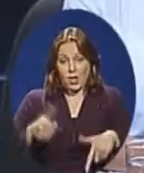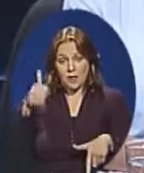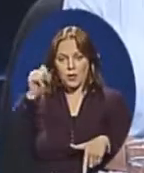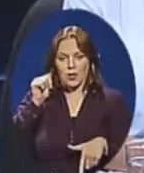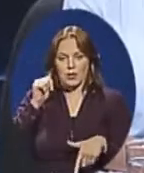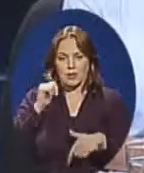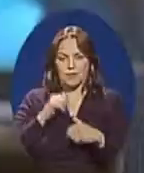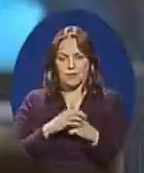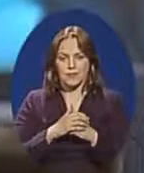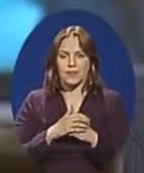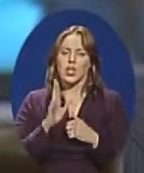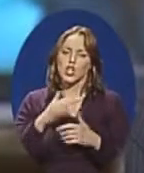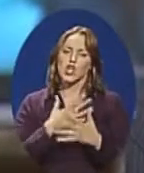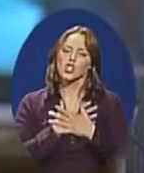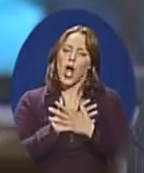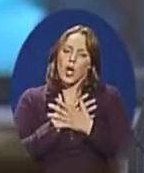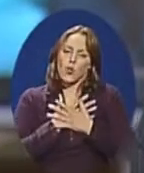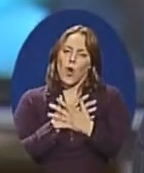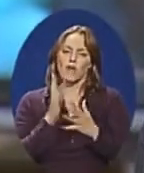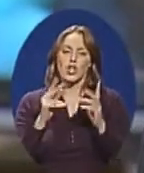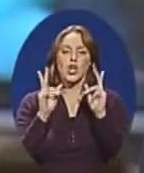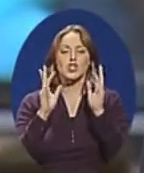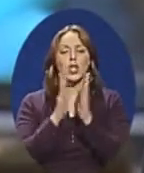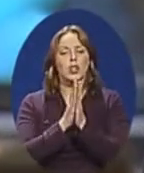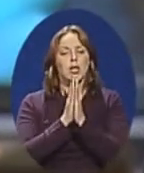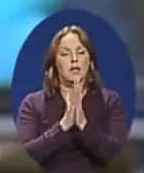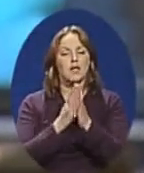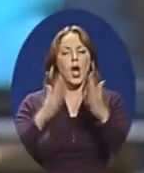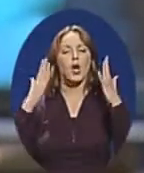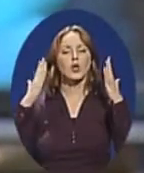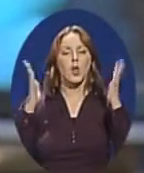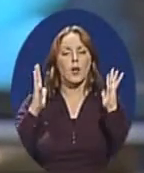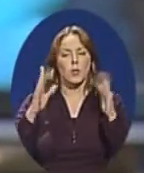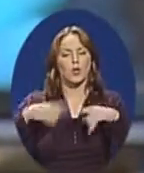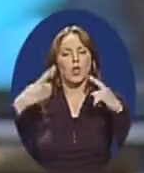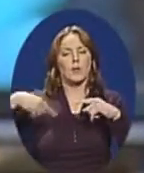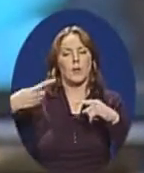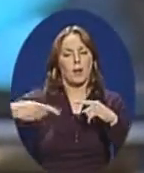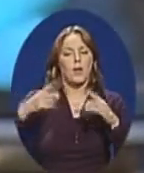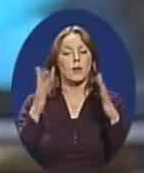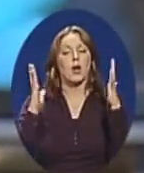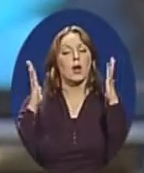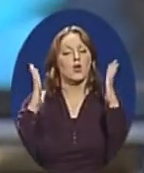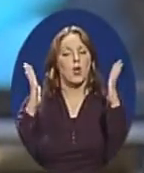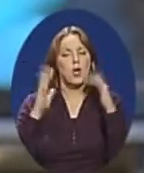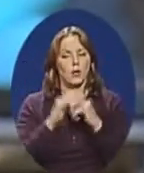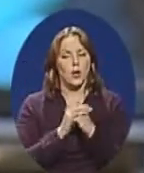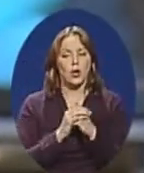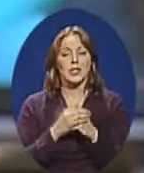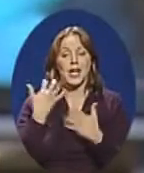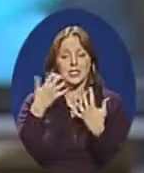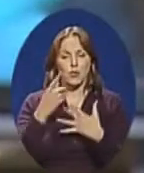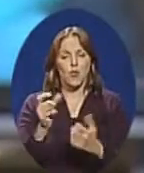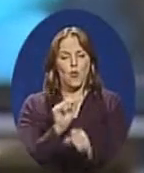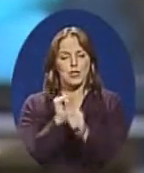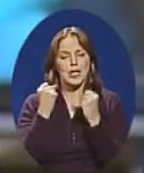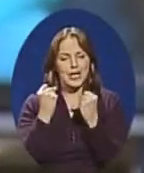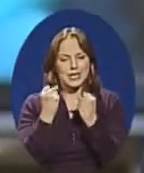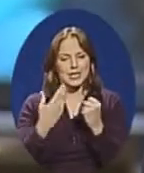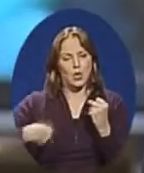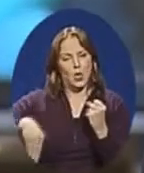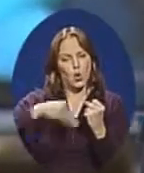קודם? יש געגוע ויש תקווה גדולה מאוד לימים הבאים, גדולה מאוד. הסיפור הזה חיזק